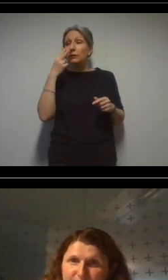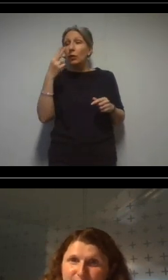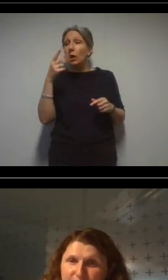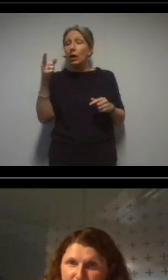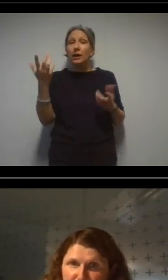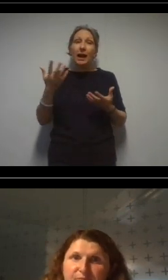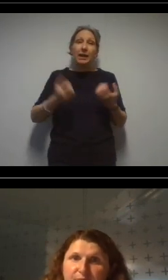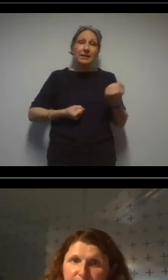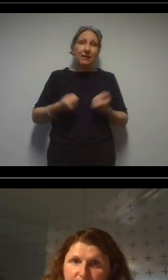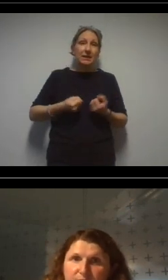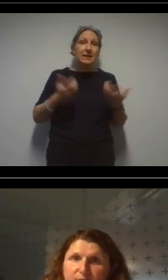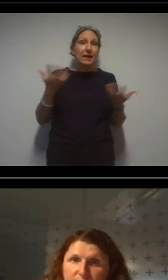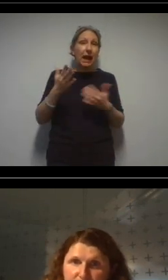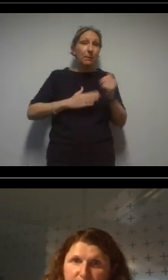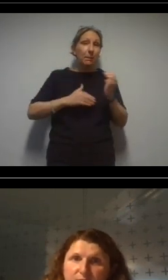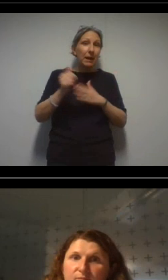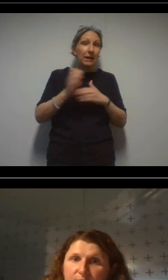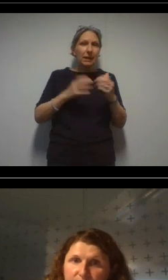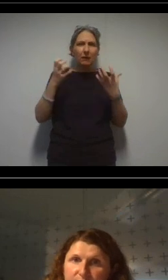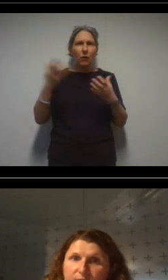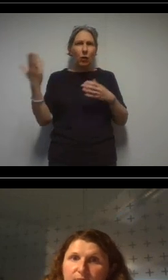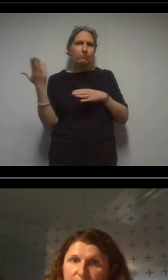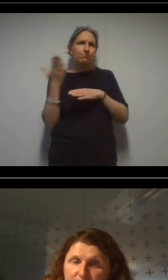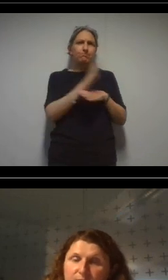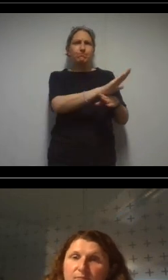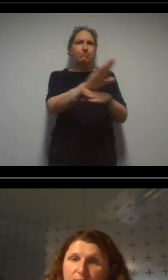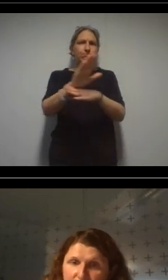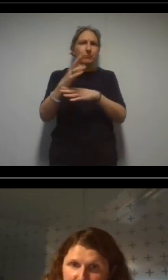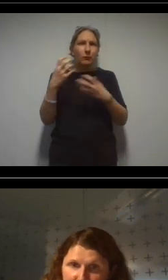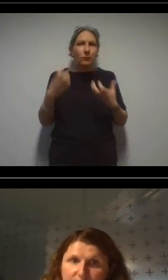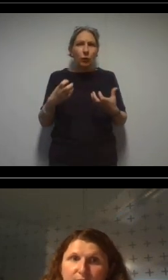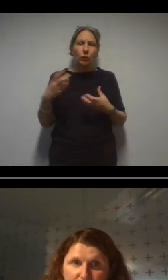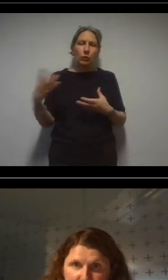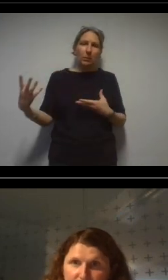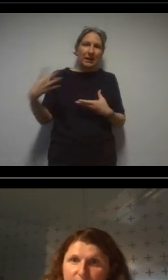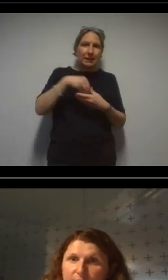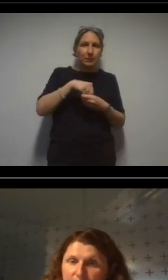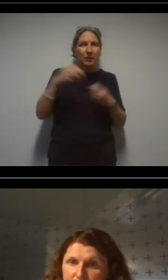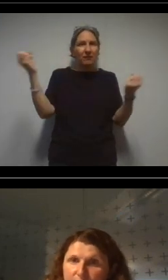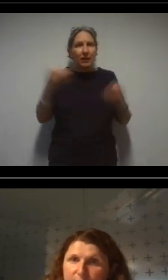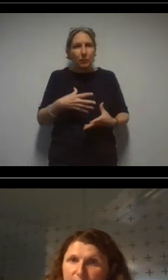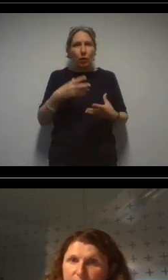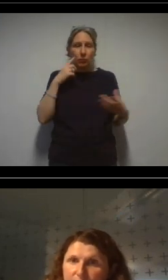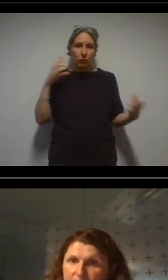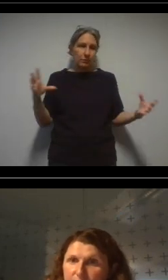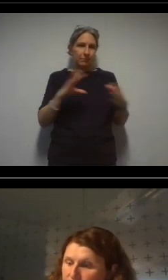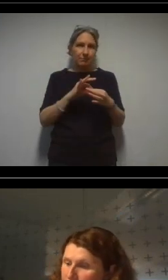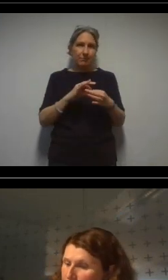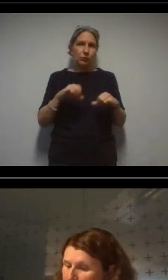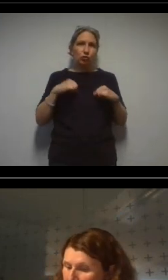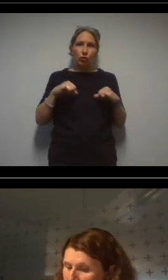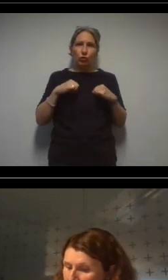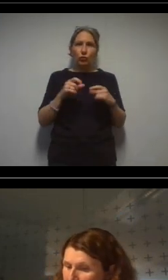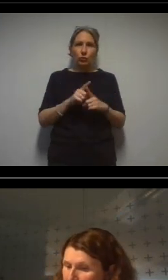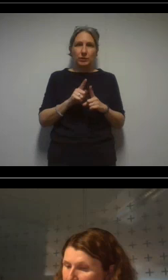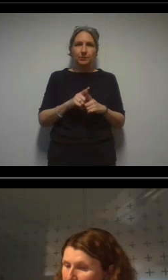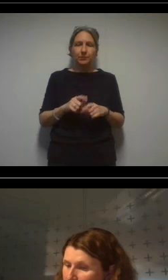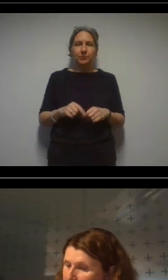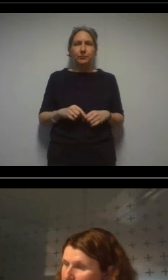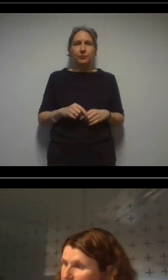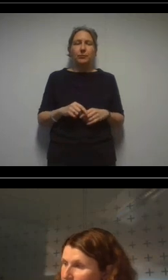métiers ont envie d'être mis en lumière, ont envie de participer à des événements pour les mettre en lien avec les jeunes. Voilà. Il y a toute une partie